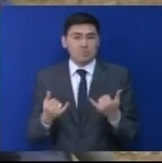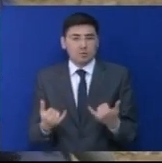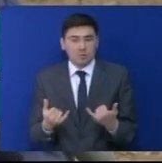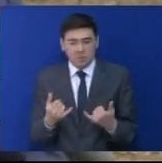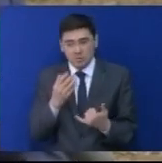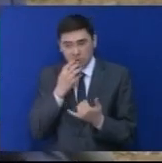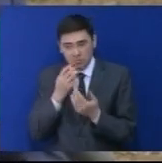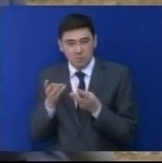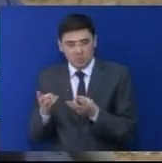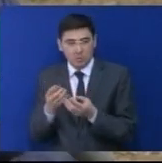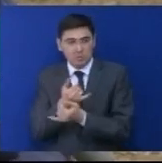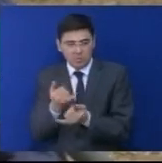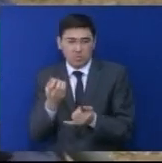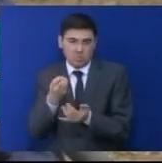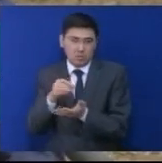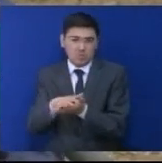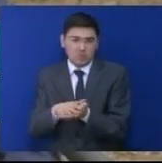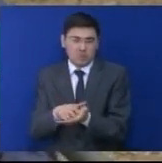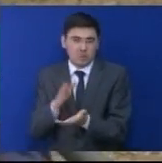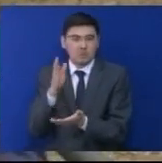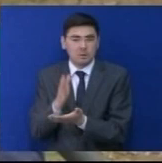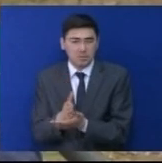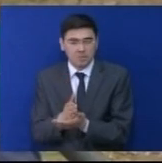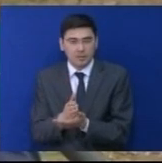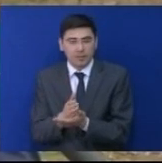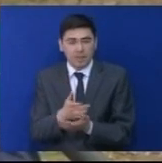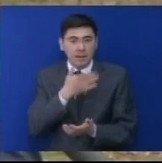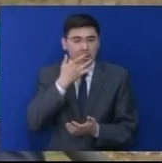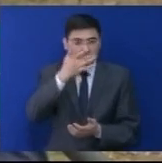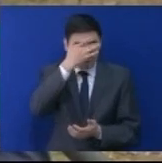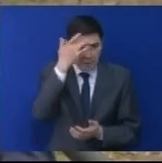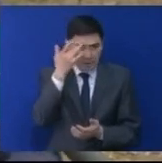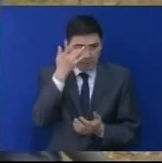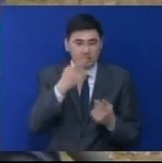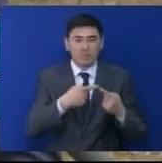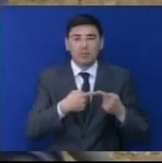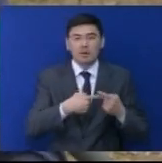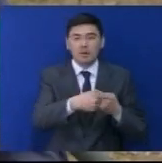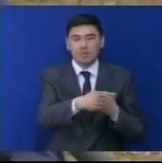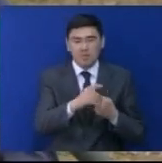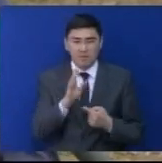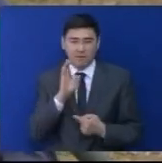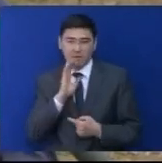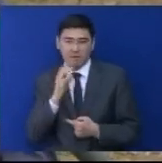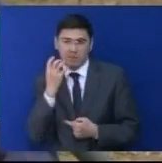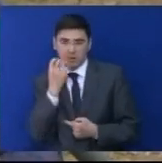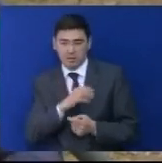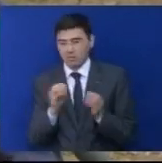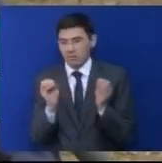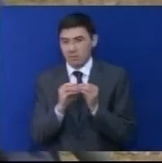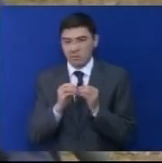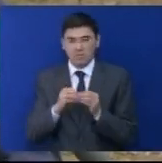день отопительный сезон у нас еще продолжается. Также в летний период мы будем